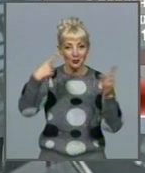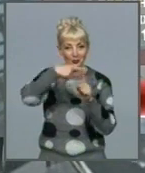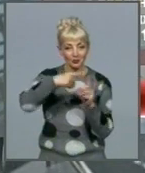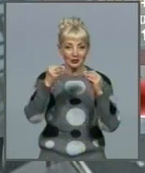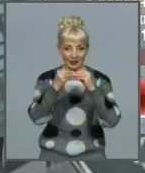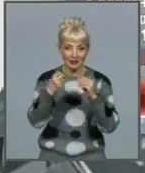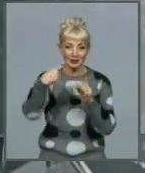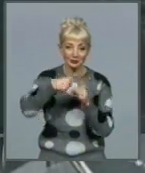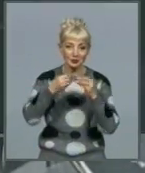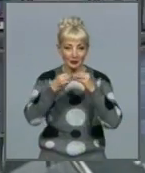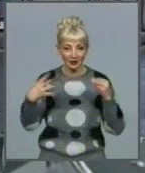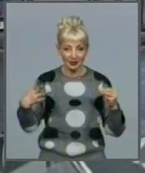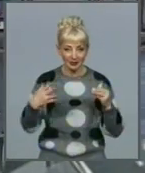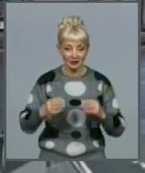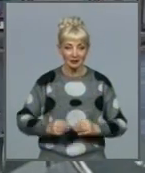градусів.